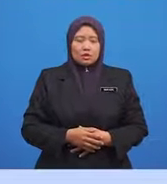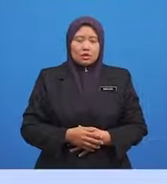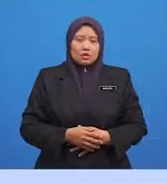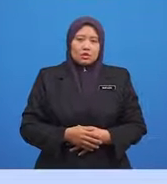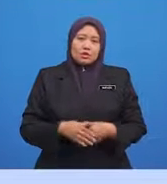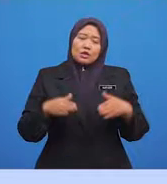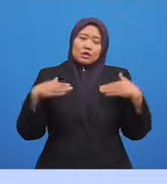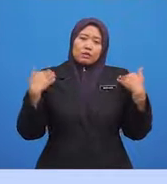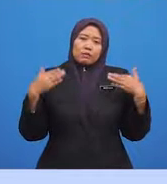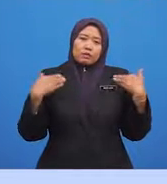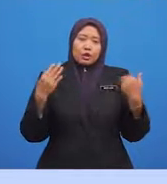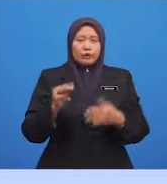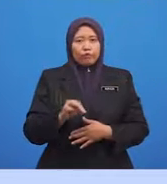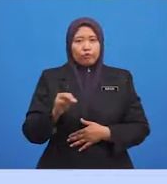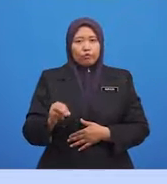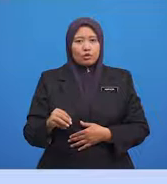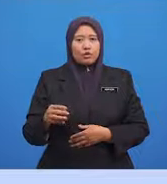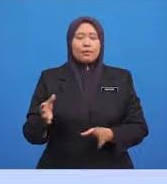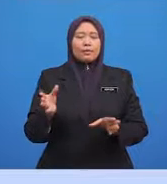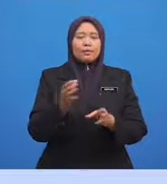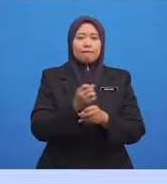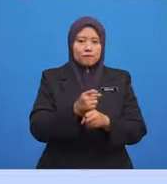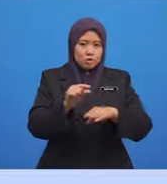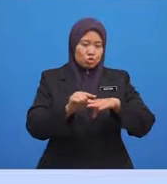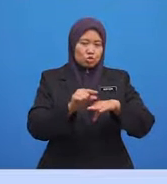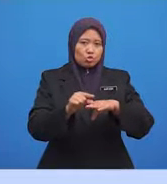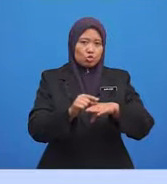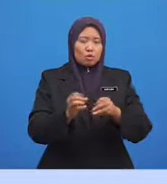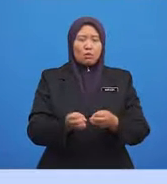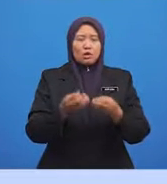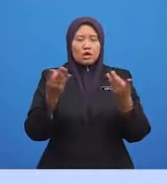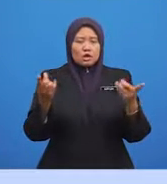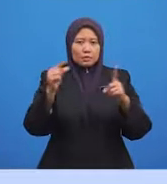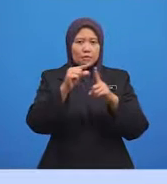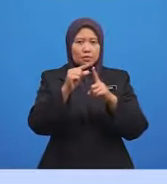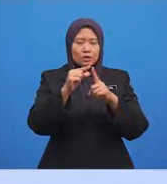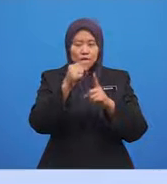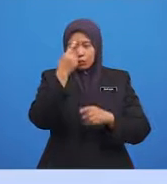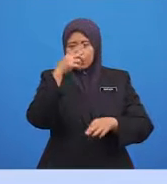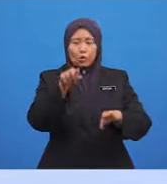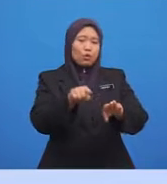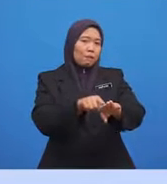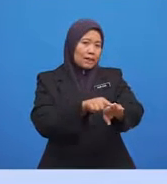Seronoknya. Murid-murid dapat menggunakan pelbagai pembandaran kata ukuran panjang.